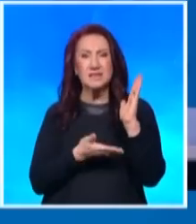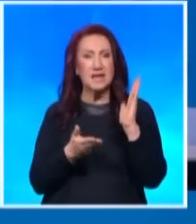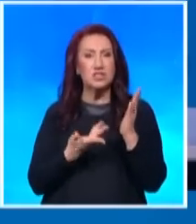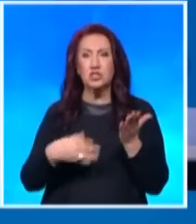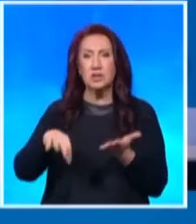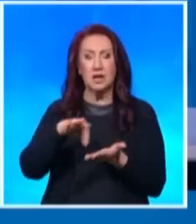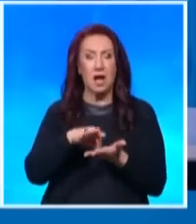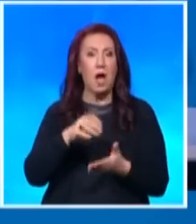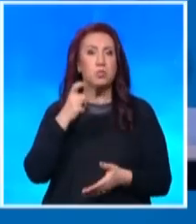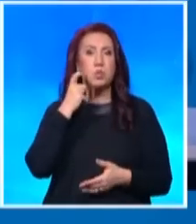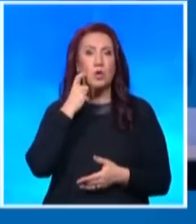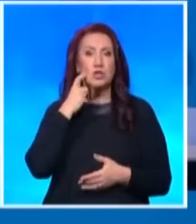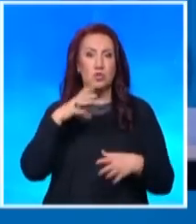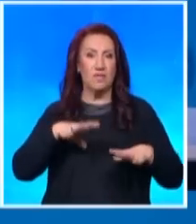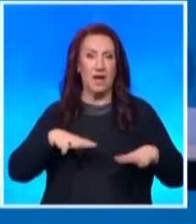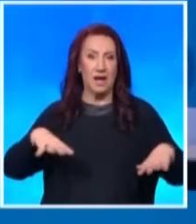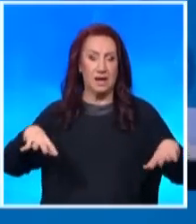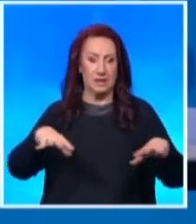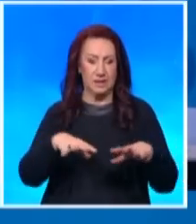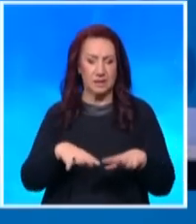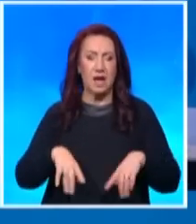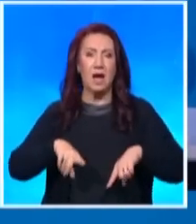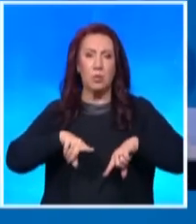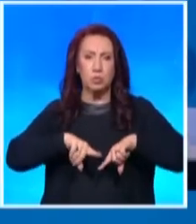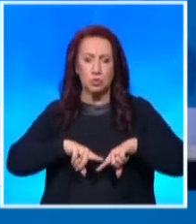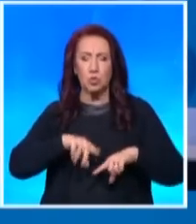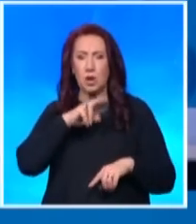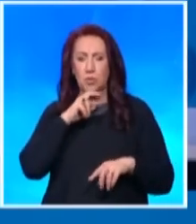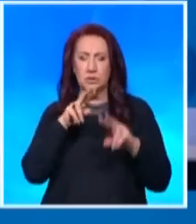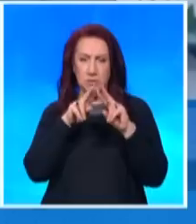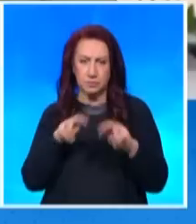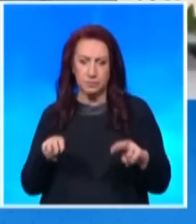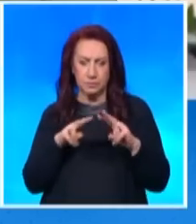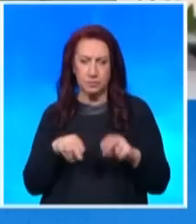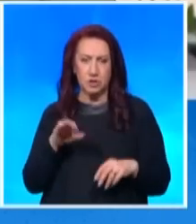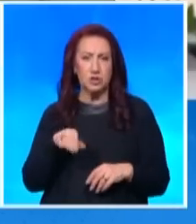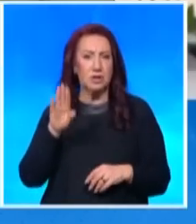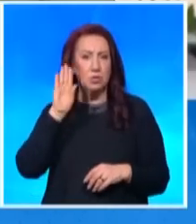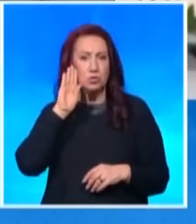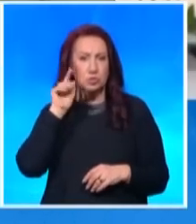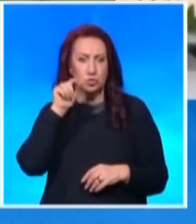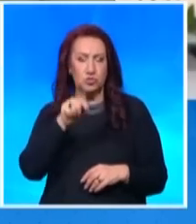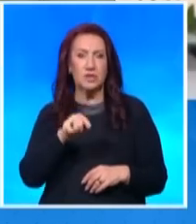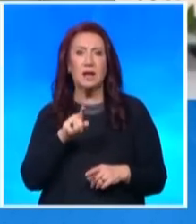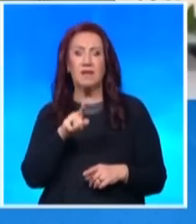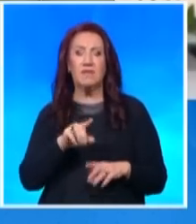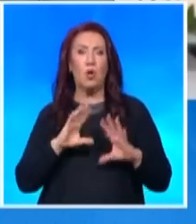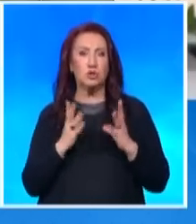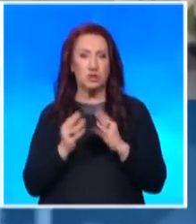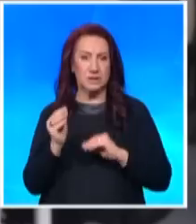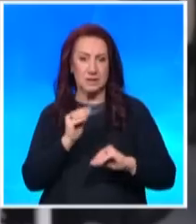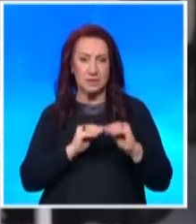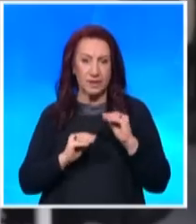прокуратурата работят по случая, предстои и изслушване в Общинския съвет. По темата работи Леда Виденова.